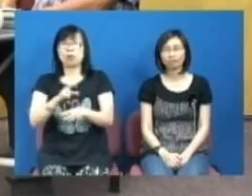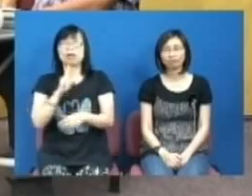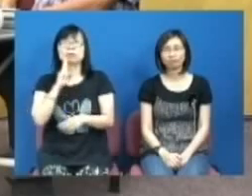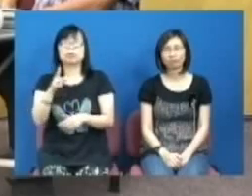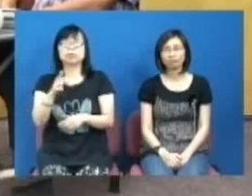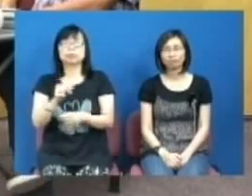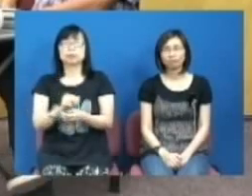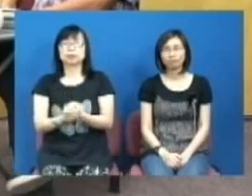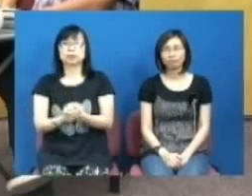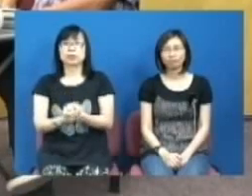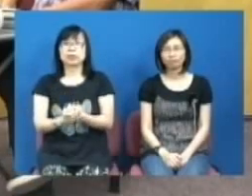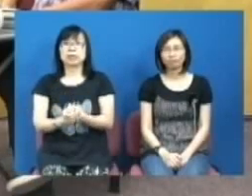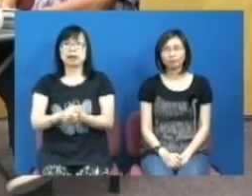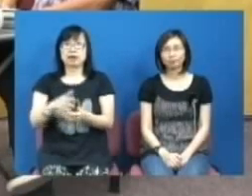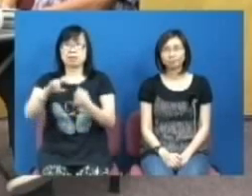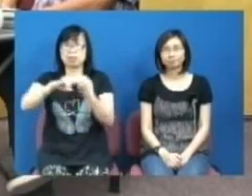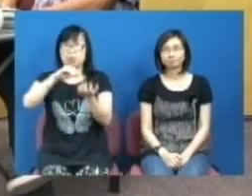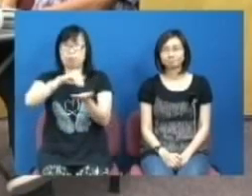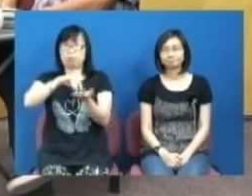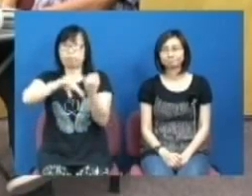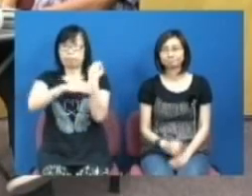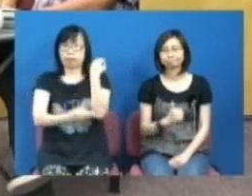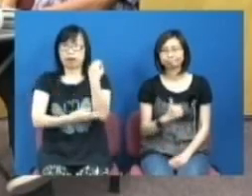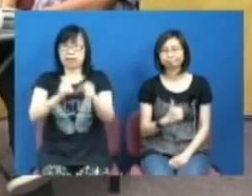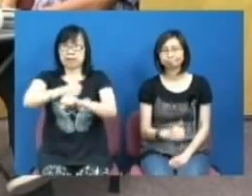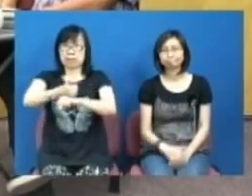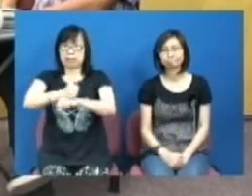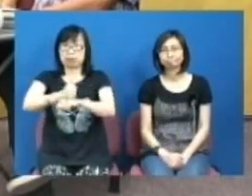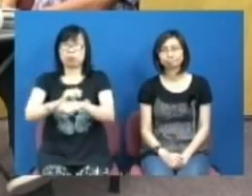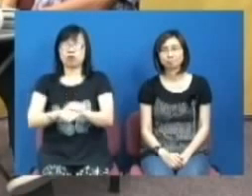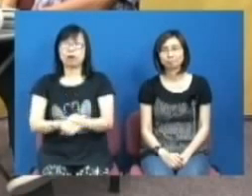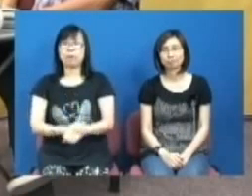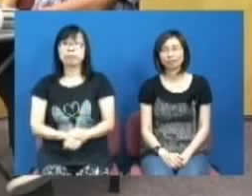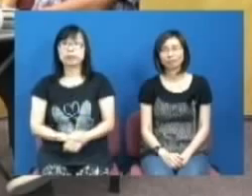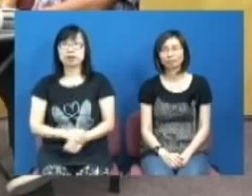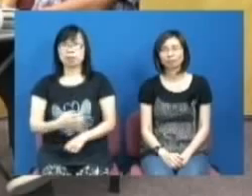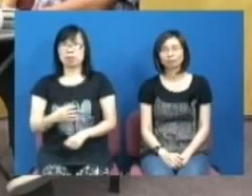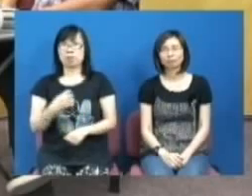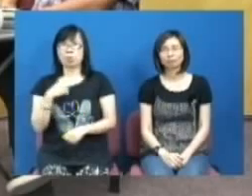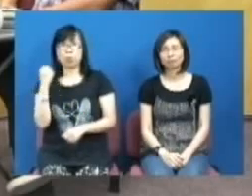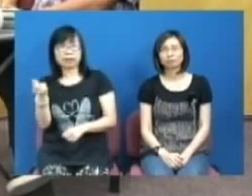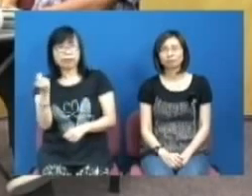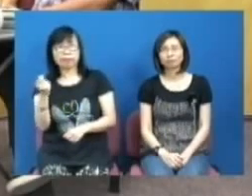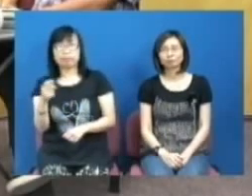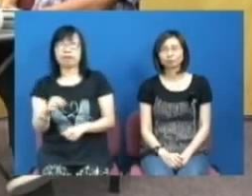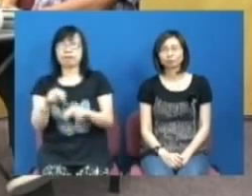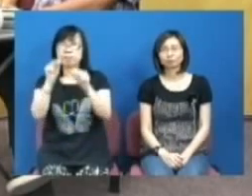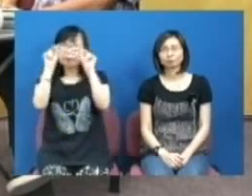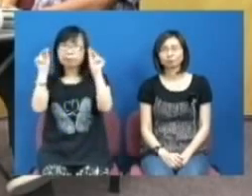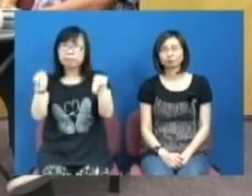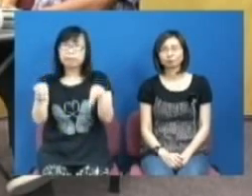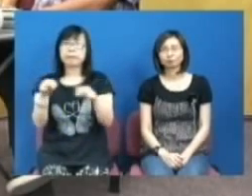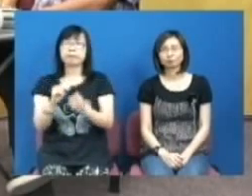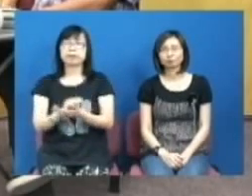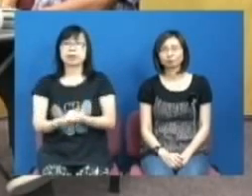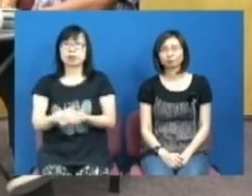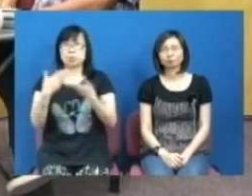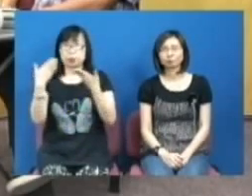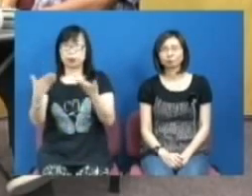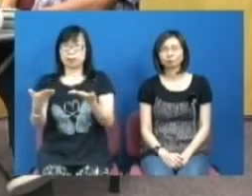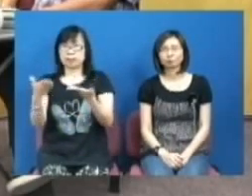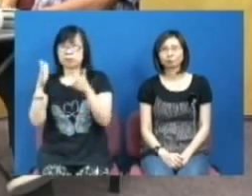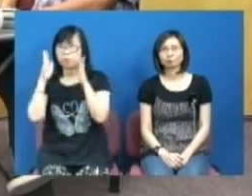個的鎮壓有了法理的基礎，因為 有法例在這裡。 OK， 那個很簡單的問題就是說，如果你從這個